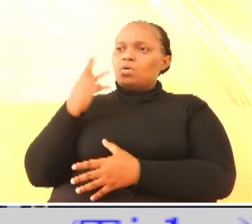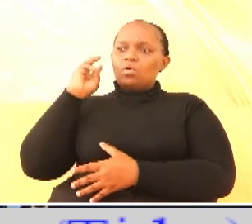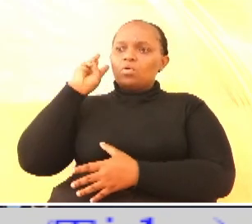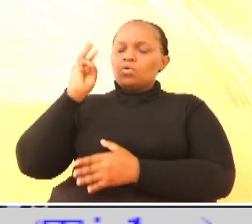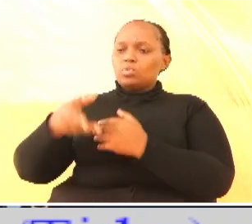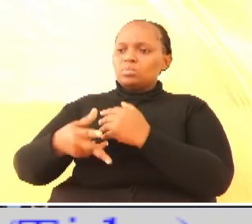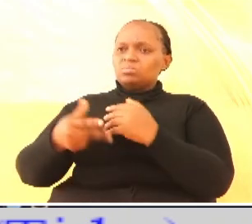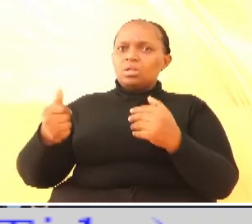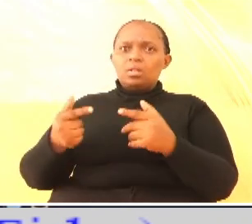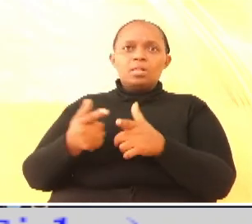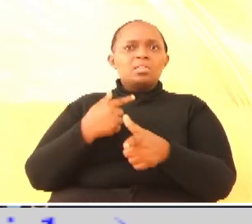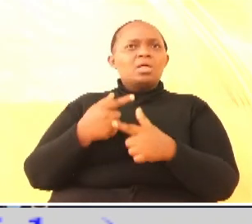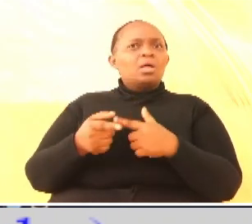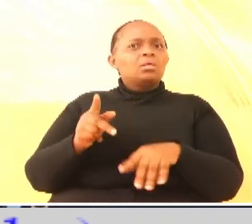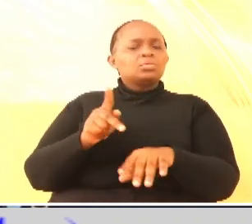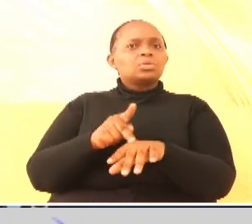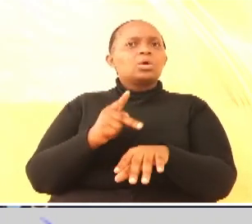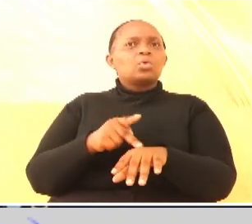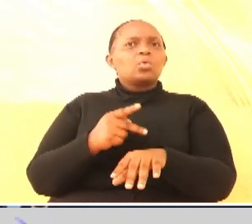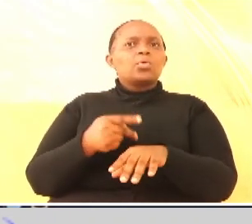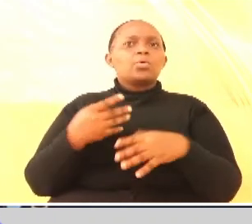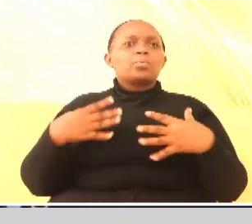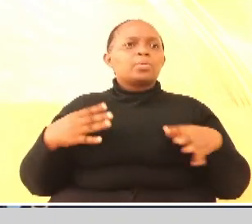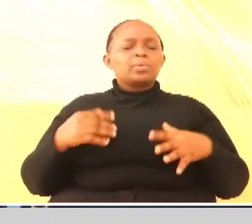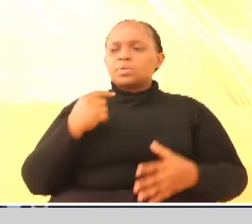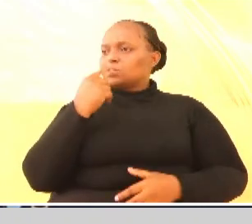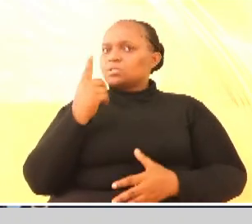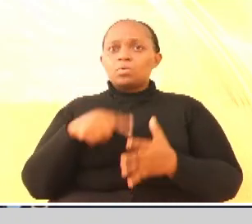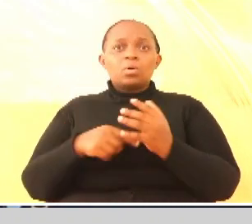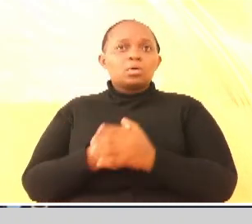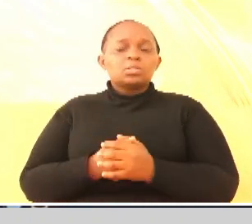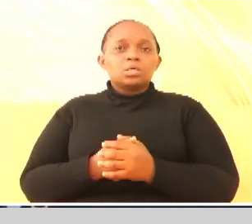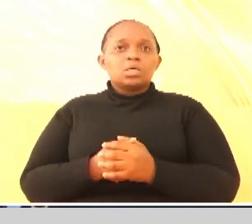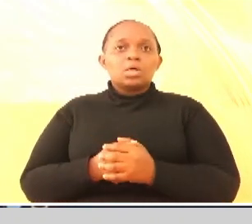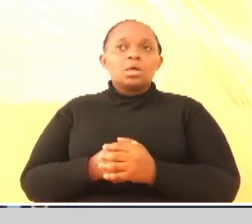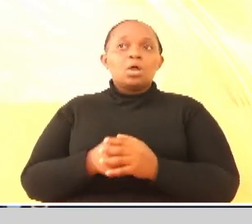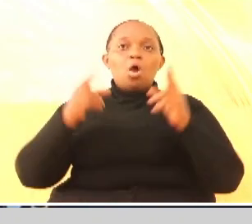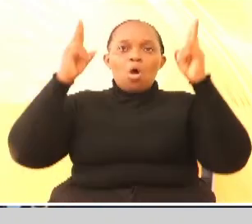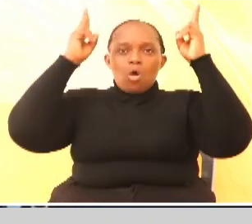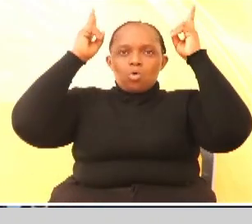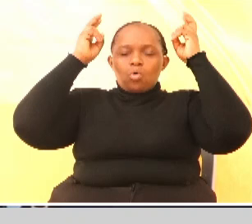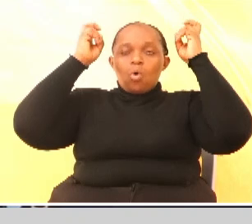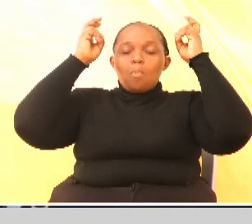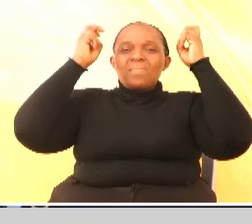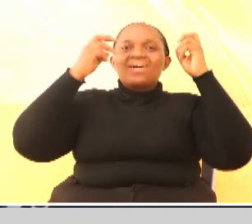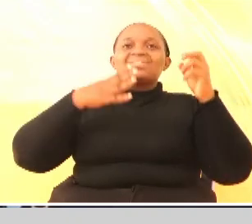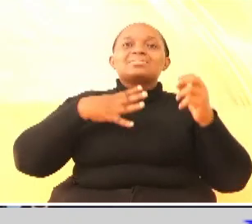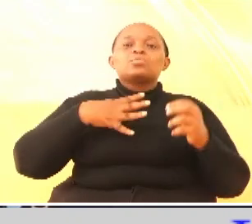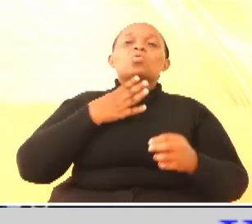Mpaka Wakikuyu wakasema goma. Itoleka kaniki. Niko thejeru.